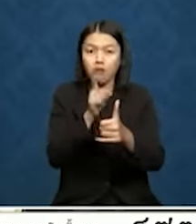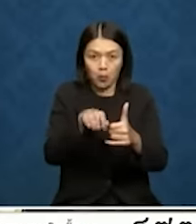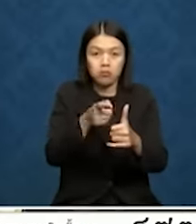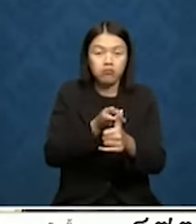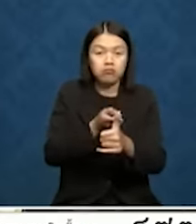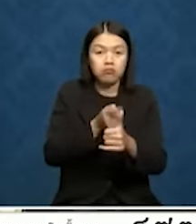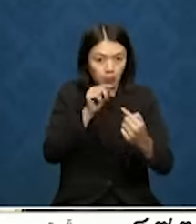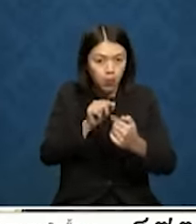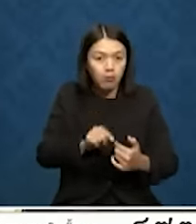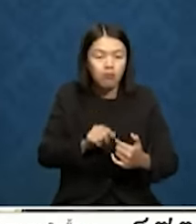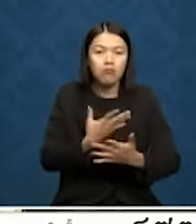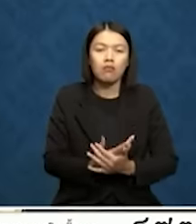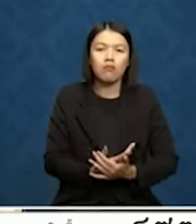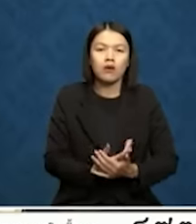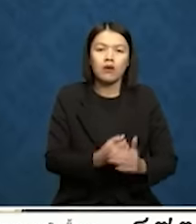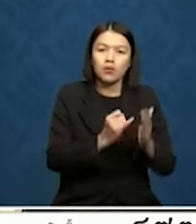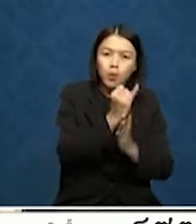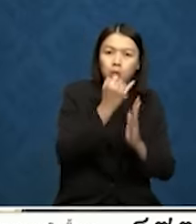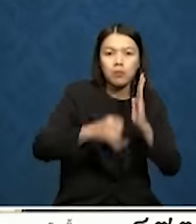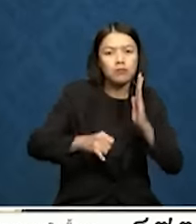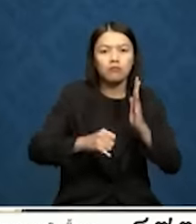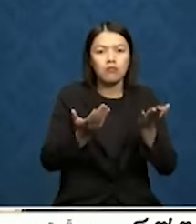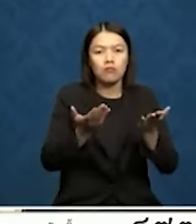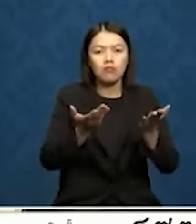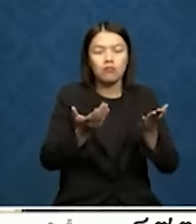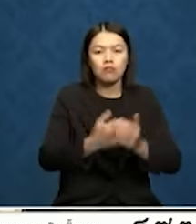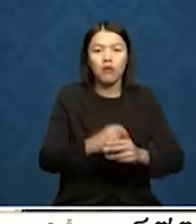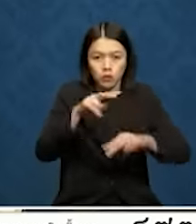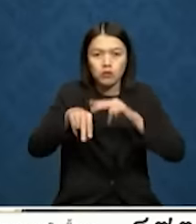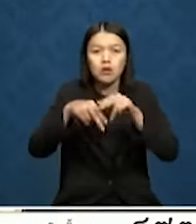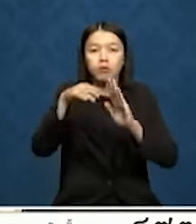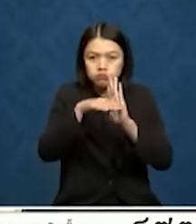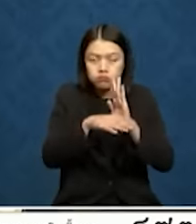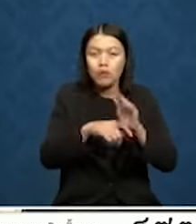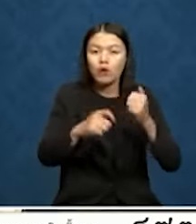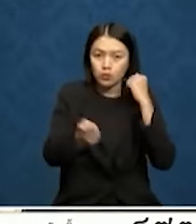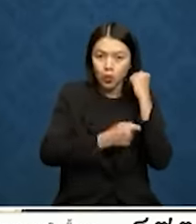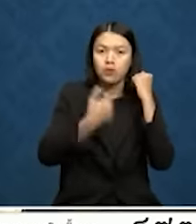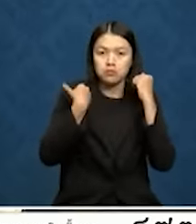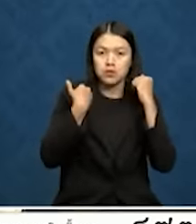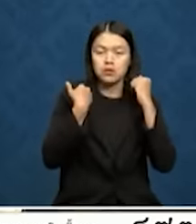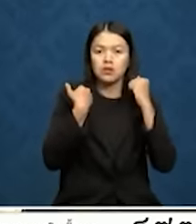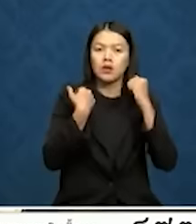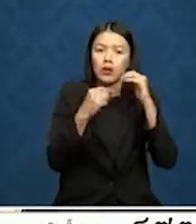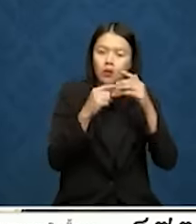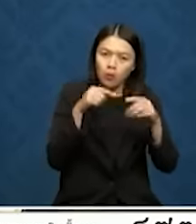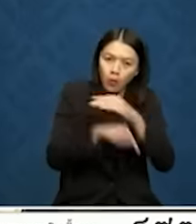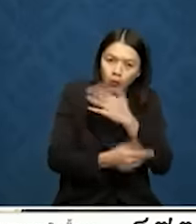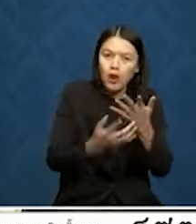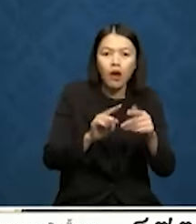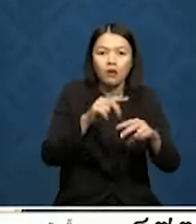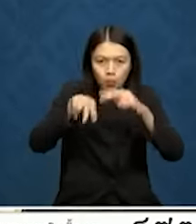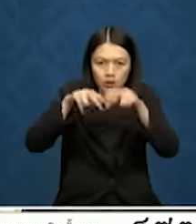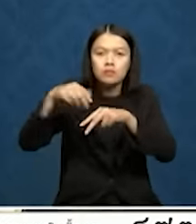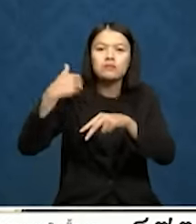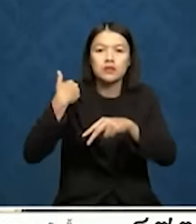ครับไม่ว่าเขาจะถูกเขาจะผิดอย่างไรเรามีกลไกในการตรวจสอบมีโทษอาญามีคดีการทุจริตคอร์รัปชันในการตรว